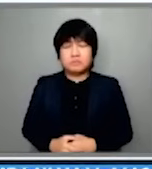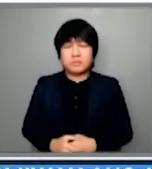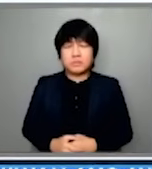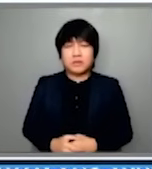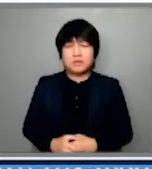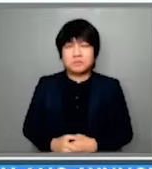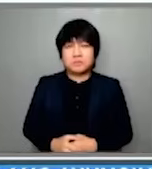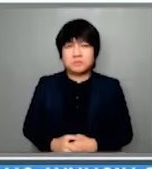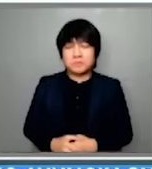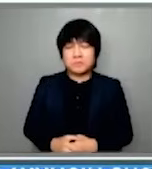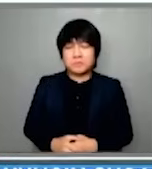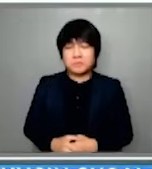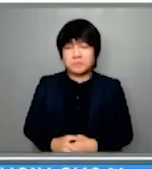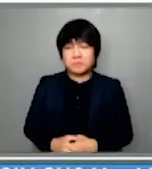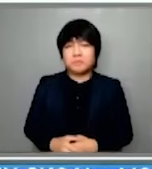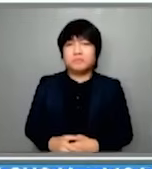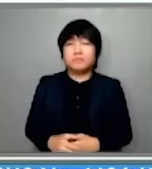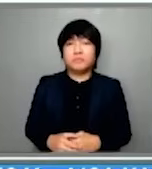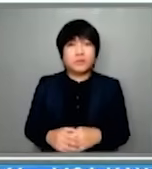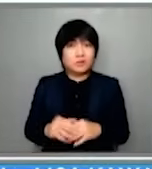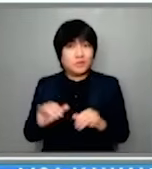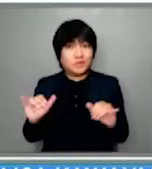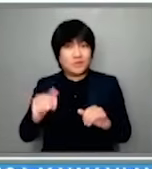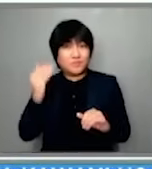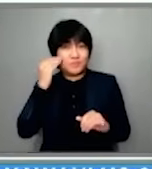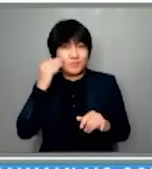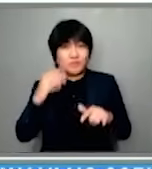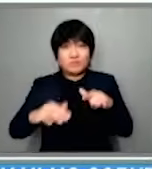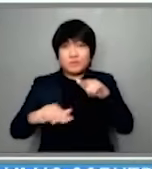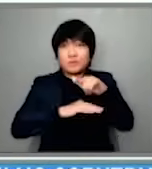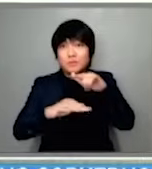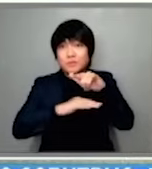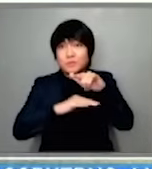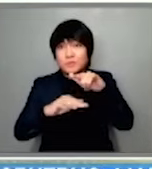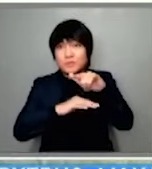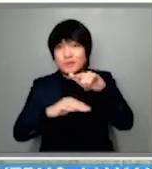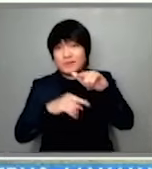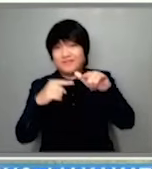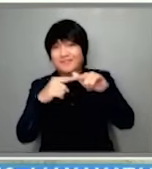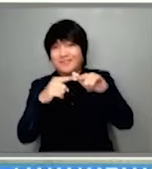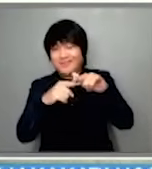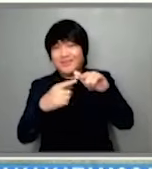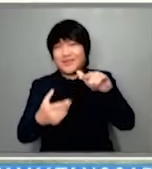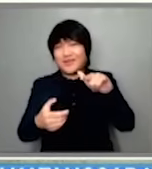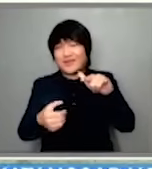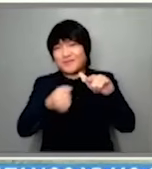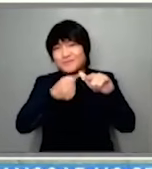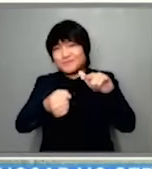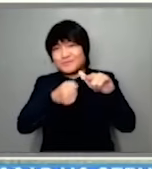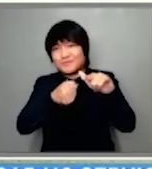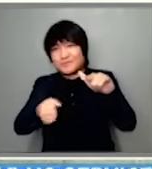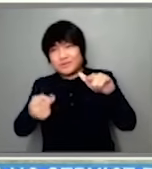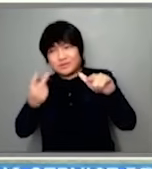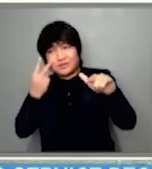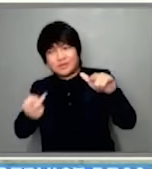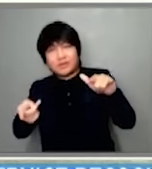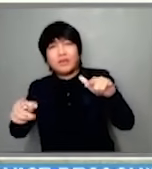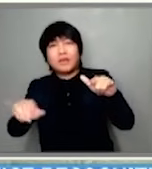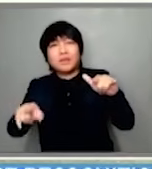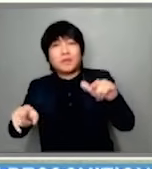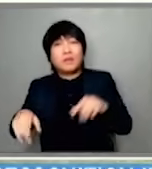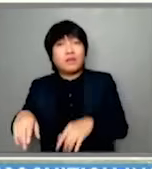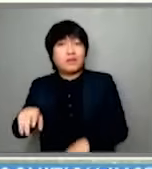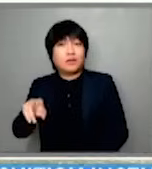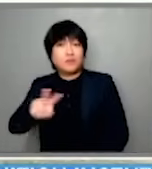Muli rin pinaputukan ng flare ang aming sinasakyan mula sa isang shoal na inuukupahan naman ng Vietnam. Sir, ano ibig sabihin pag napaputok